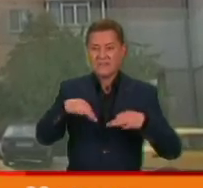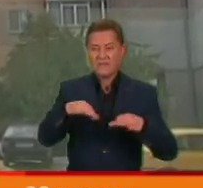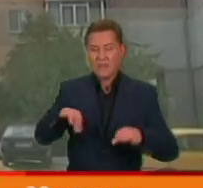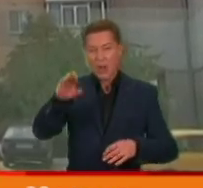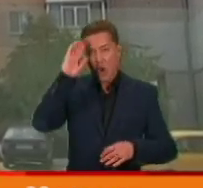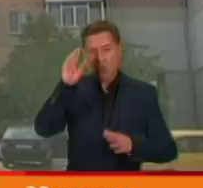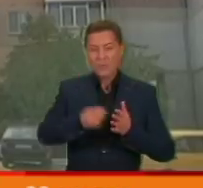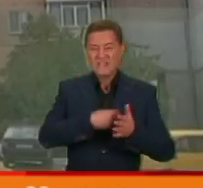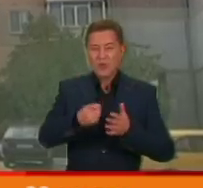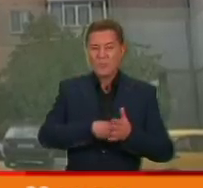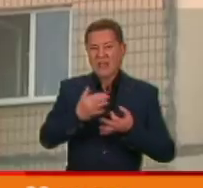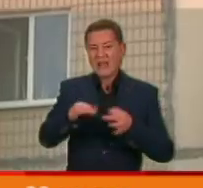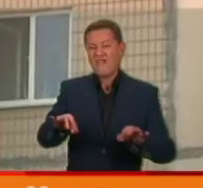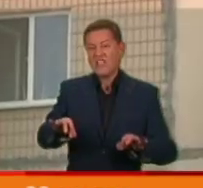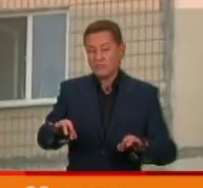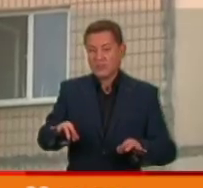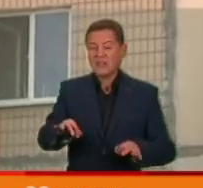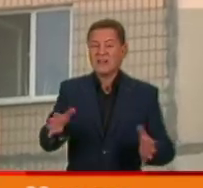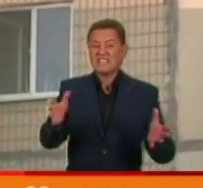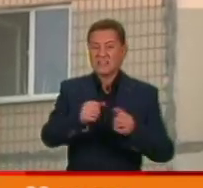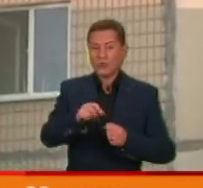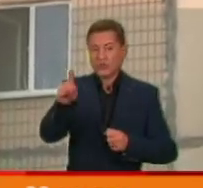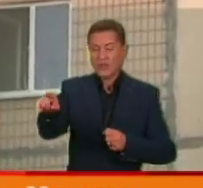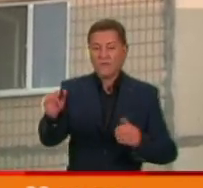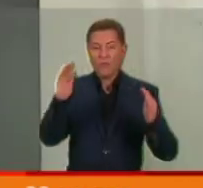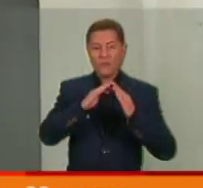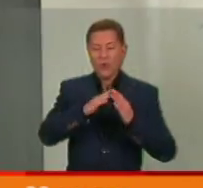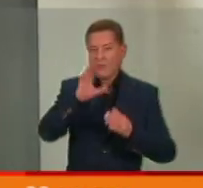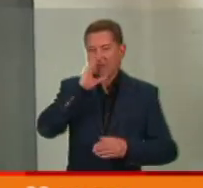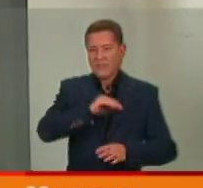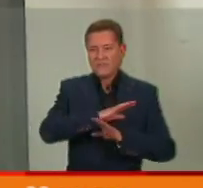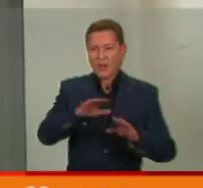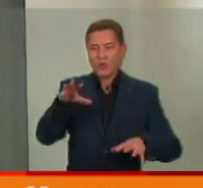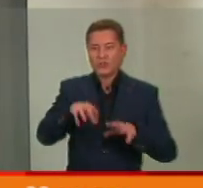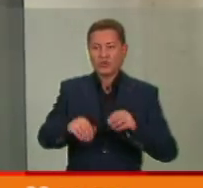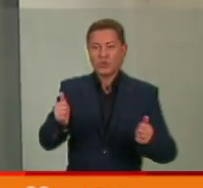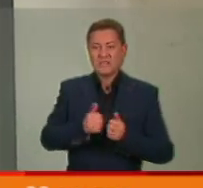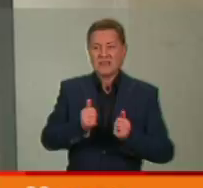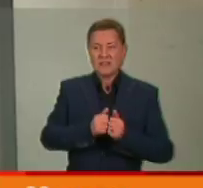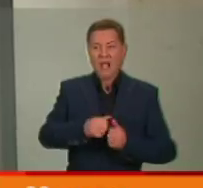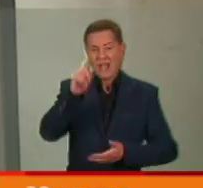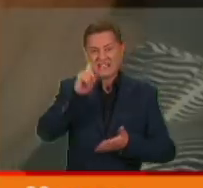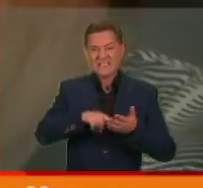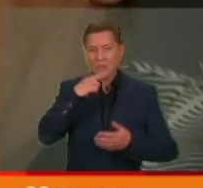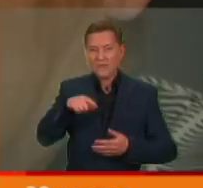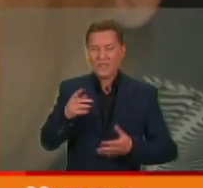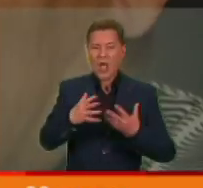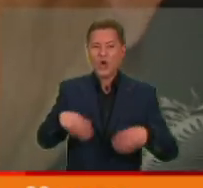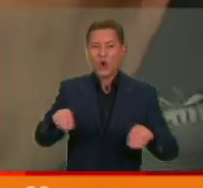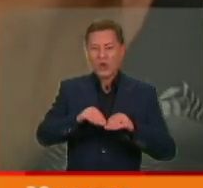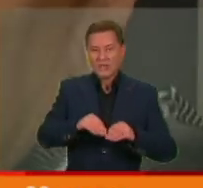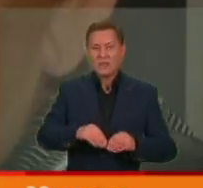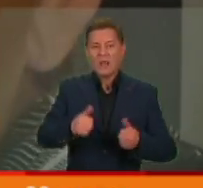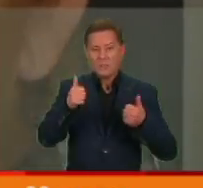Хлопця допитали та відпустили. Заскочити його удома вікнам не вдалося. Та сусідка, пані Наталя, запевняє, родина певна.